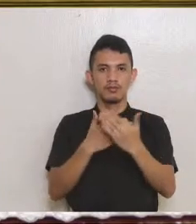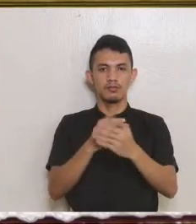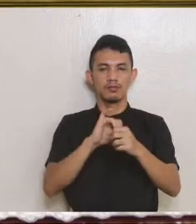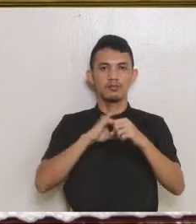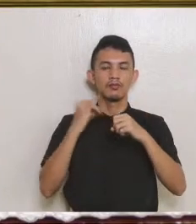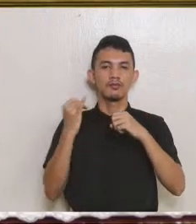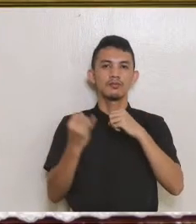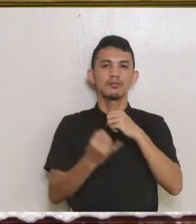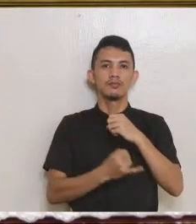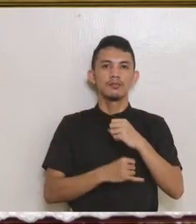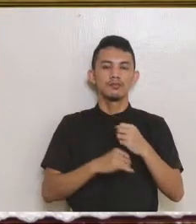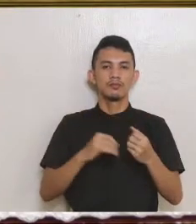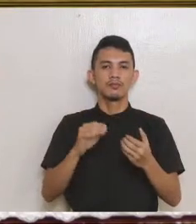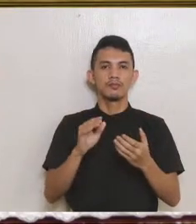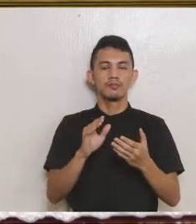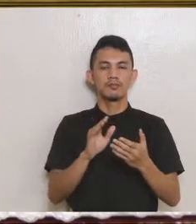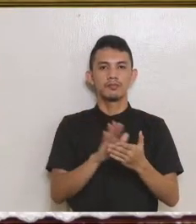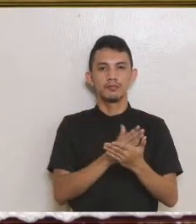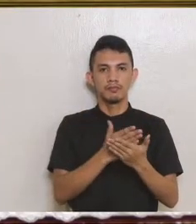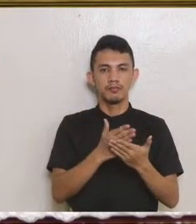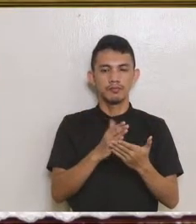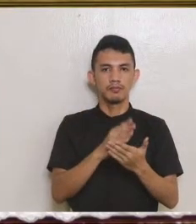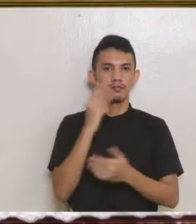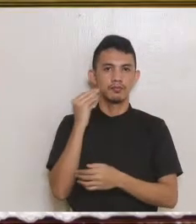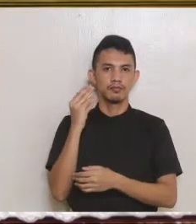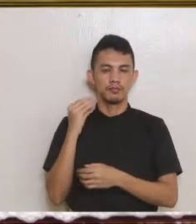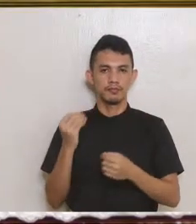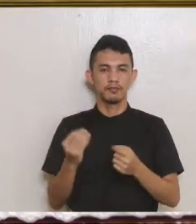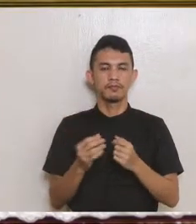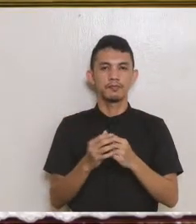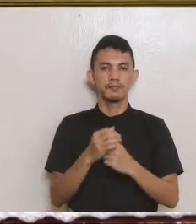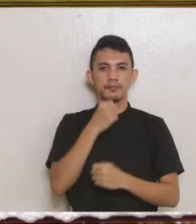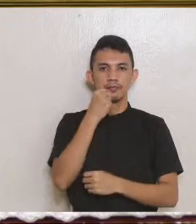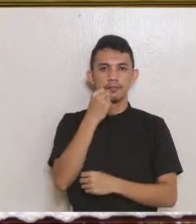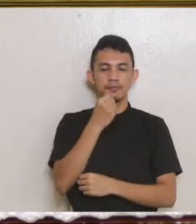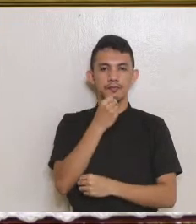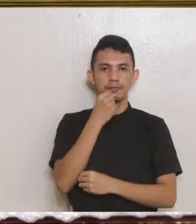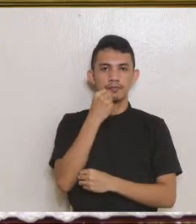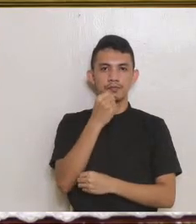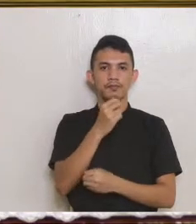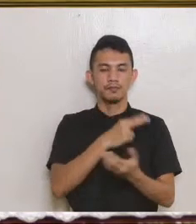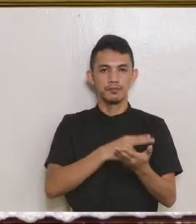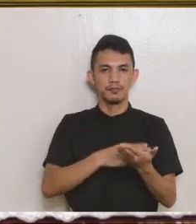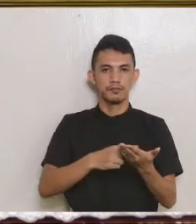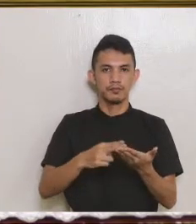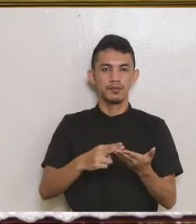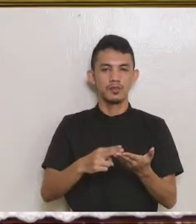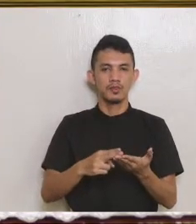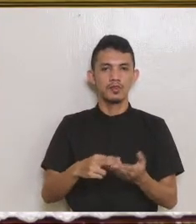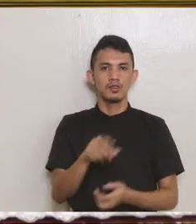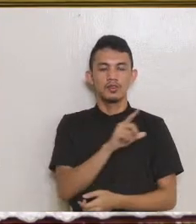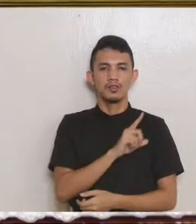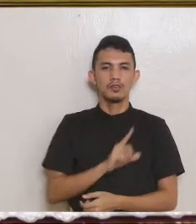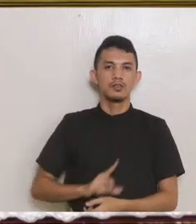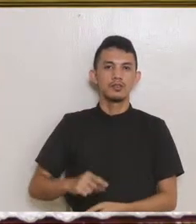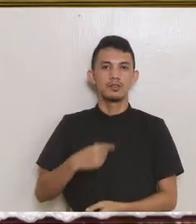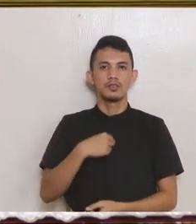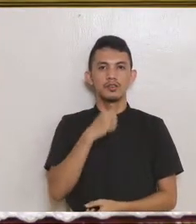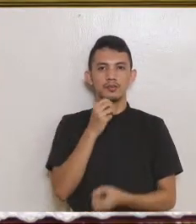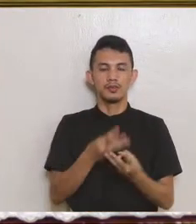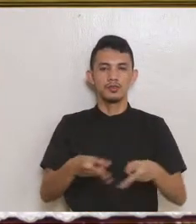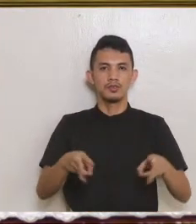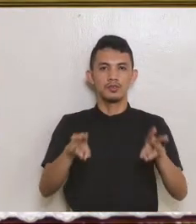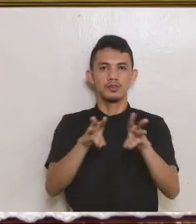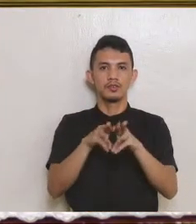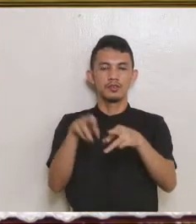mo ambit ni ining bangkiti nga balaan. Ginoo, dili ako angay